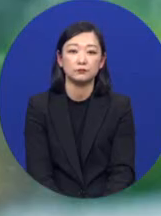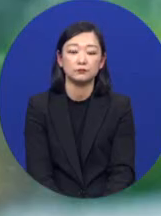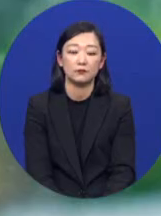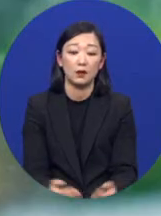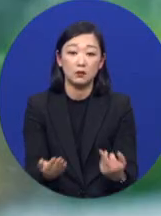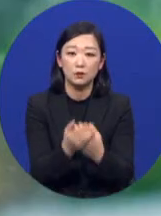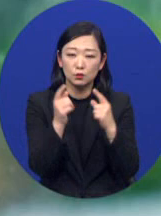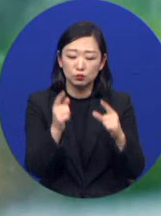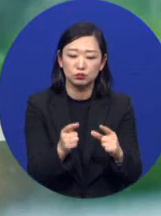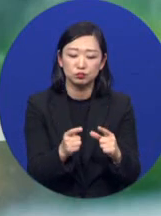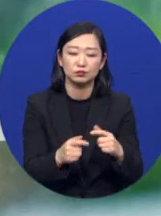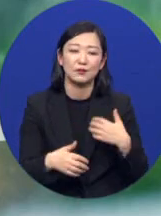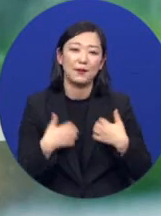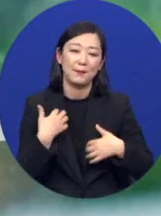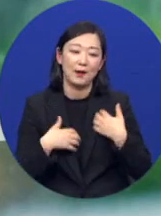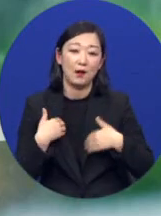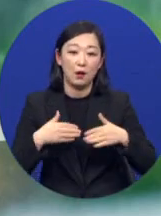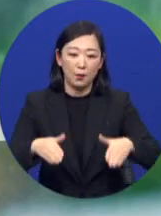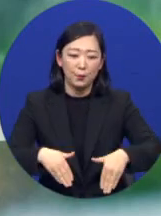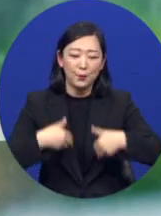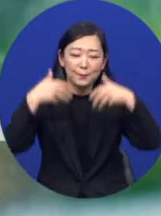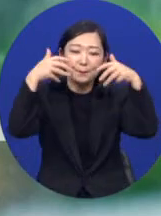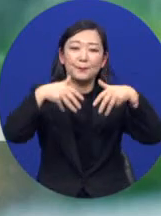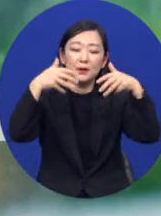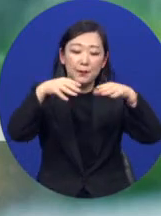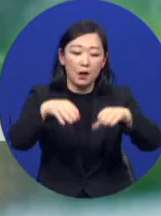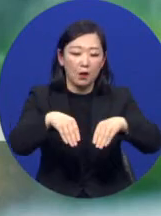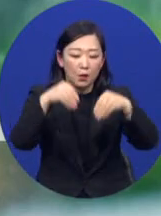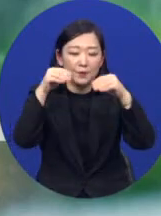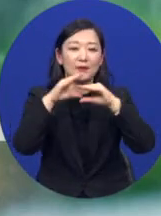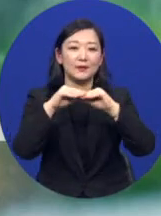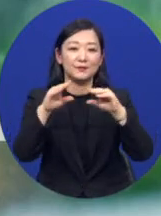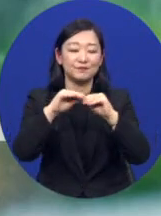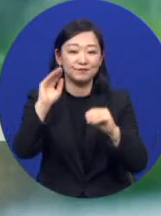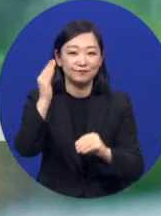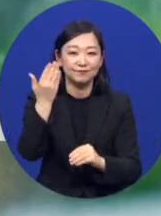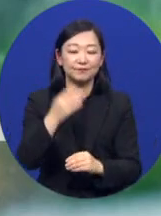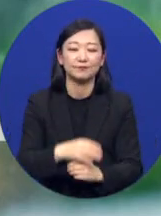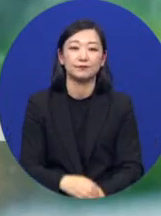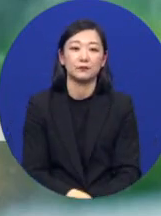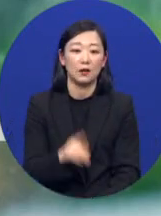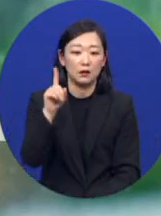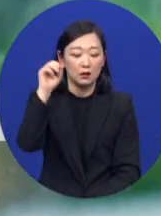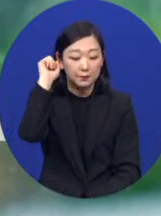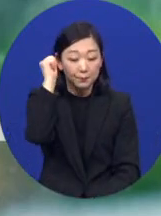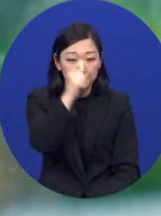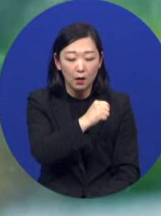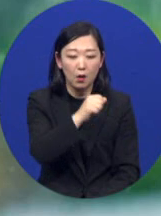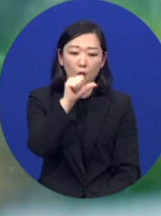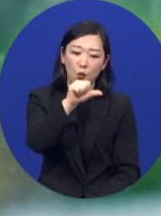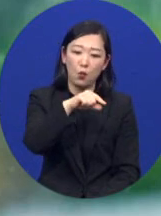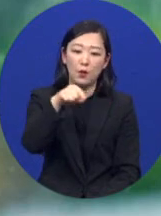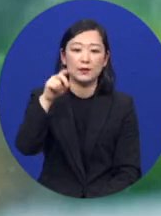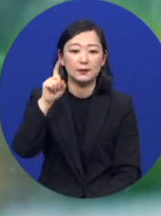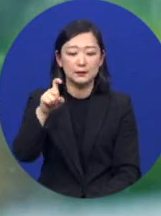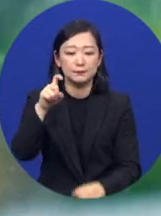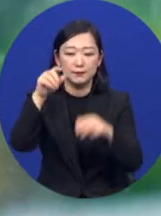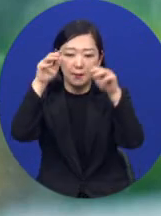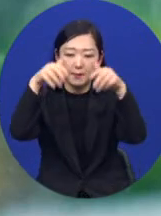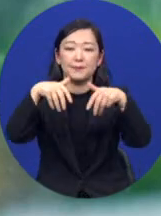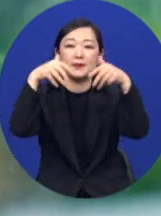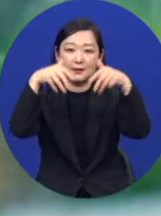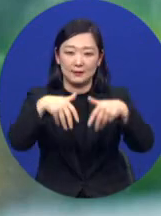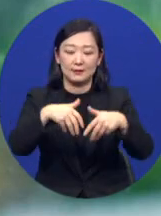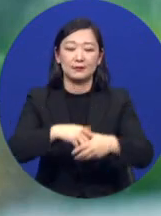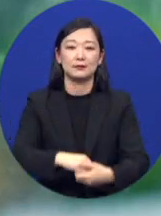제주도에 반가운 봄비가 내리면서 건조함이 조금 해소되고 있는데요 내일 새벽까지 5~10mm 정도의